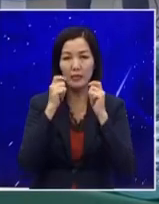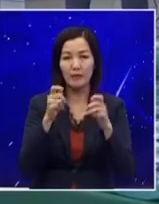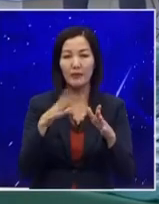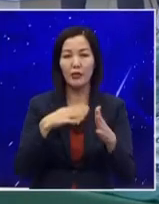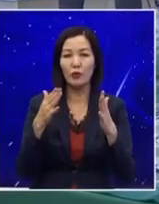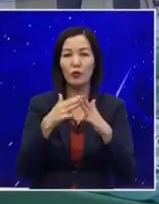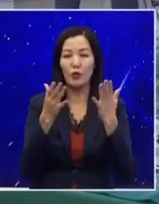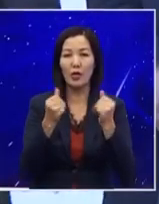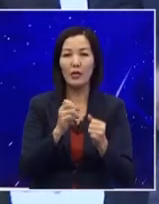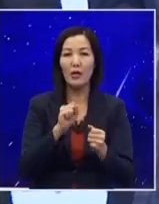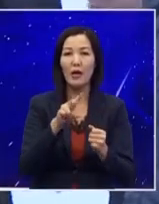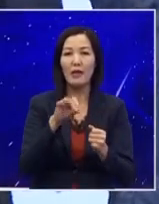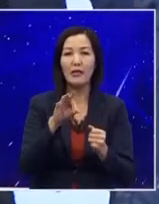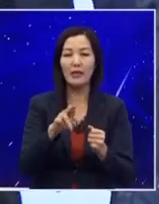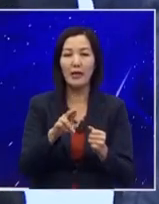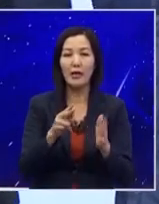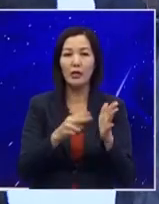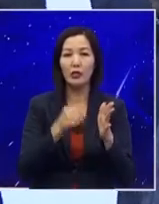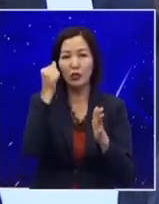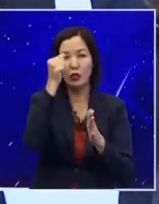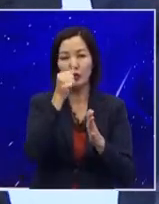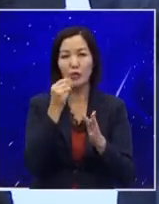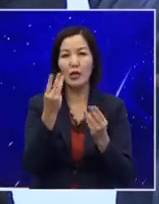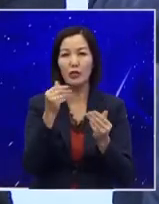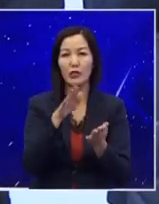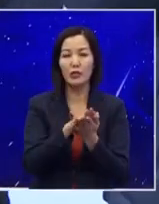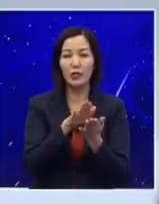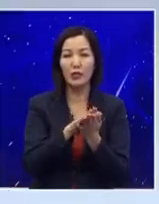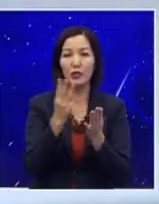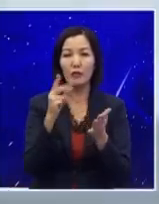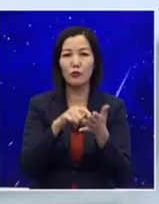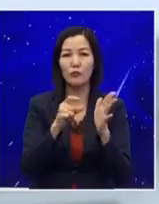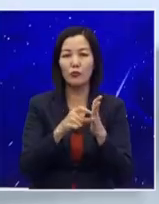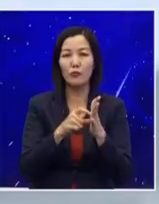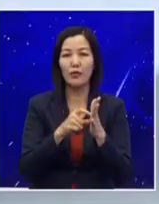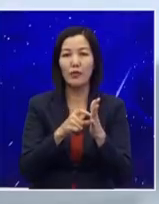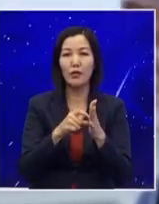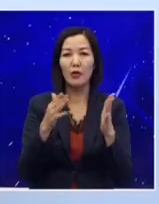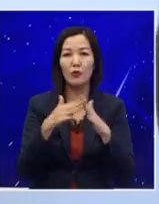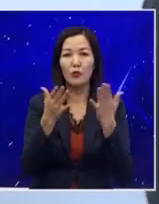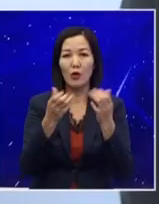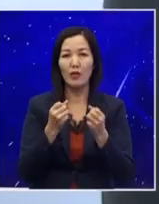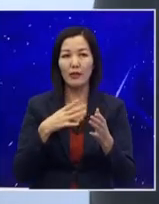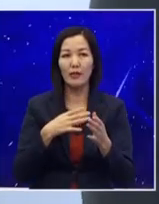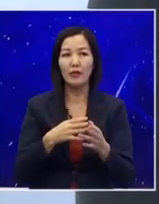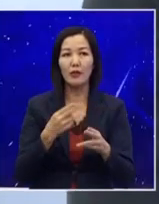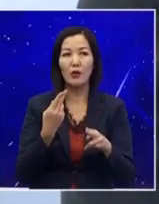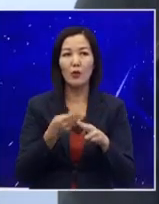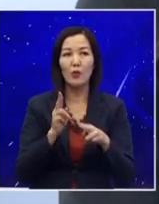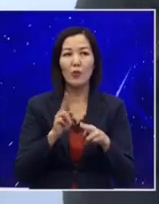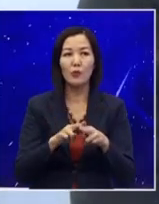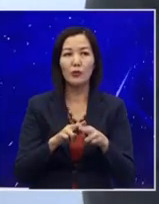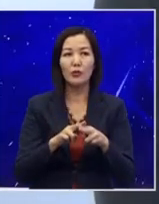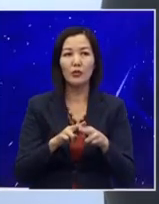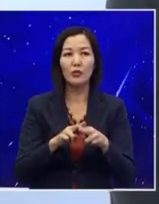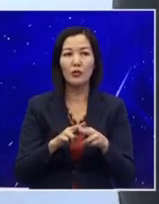бірі Алия Оразғалиева 7 жыл бойы қаржысын жинақтап 3 бөлмелі пәтерге қол жеткізді. Осы сәтке жетіп жатқаныма